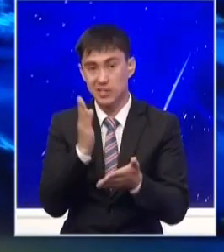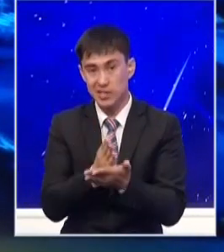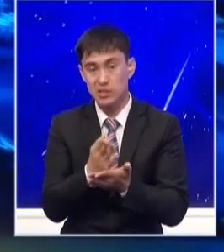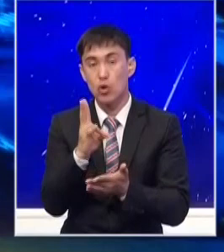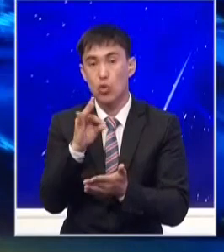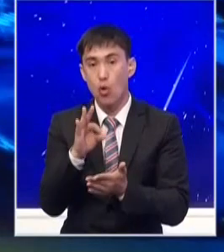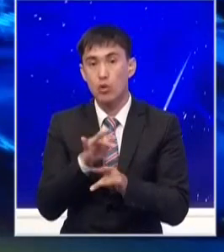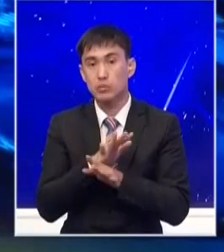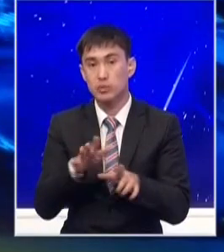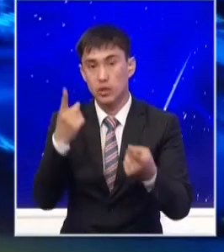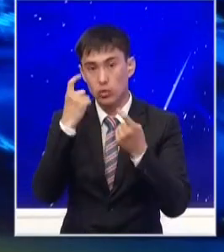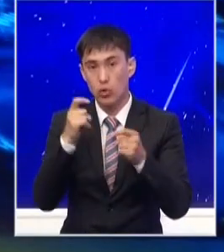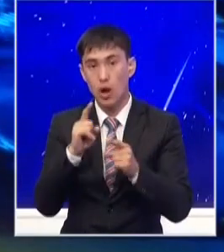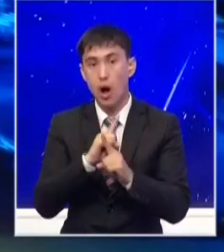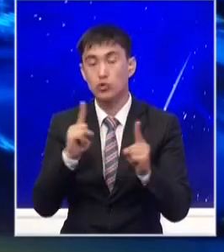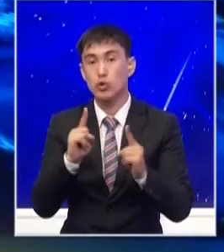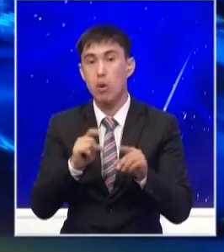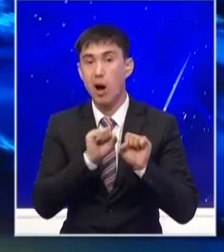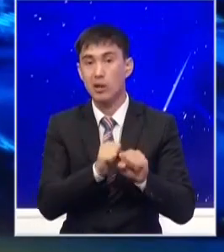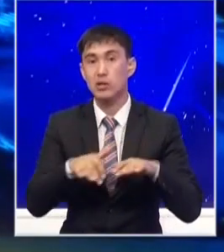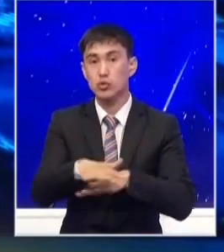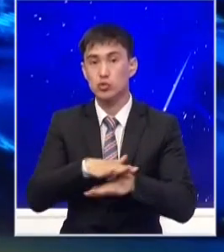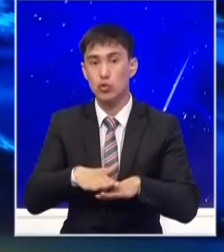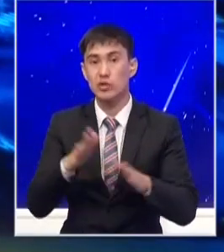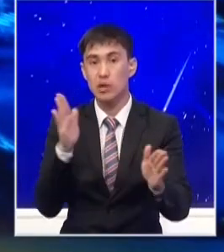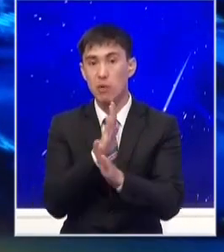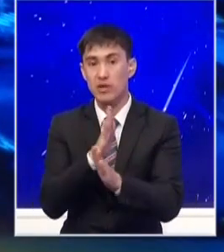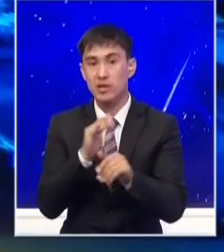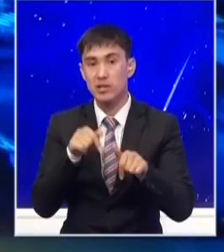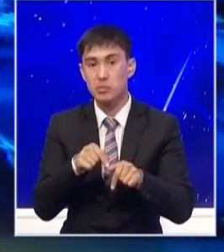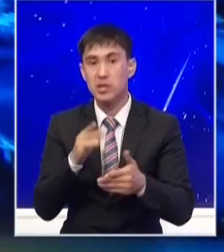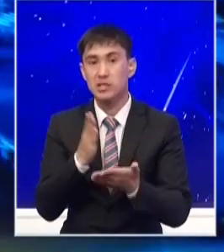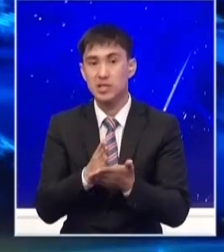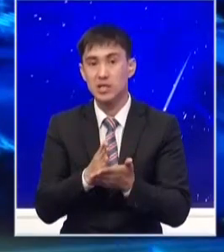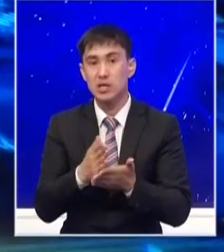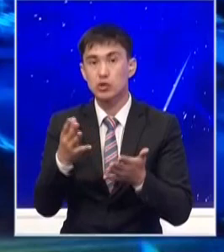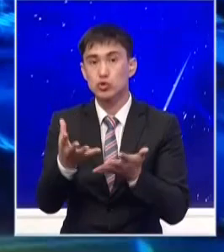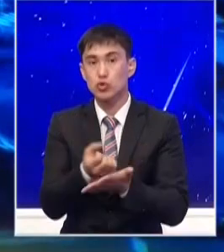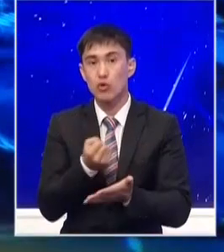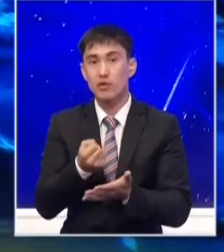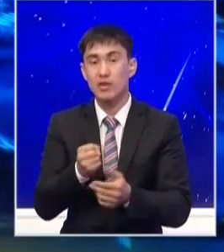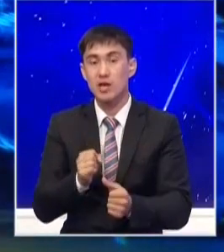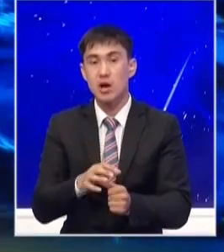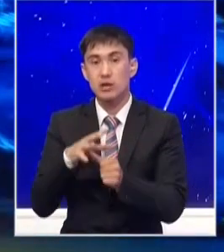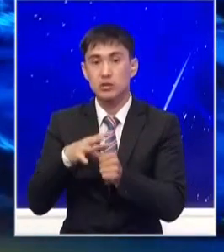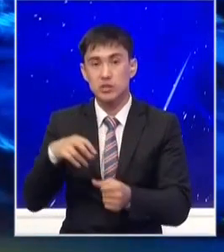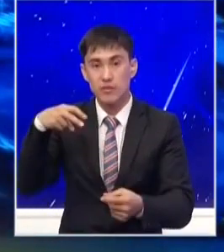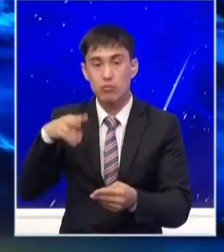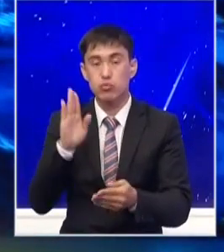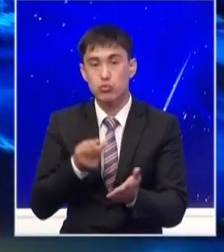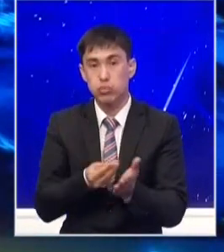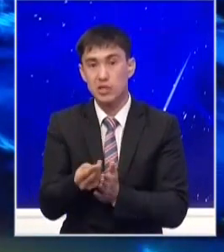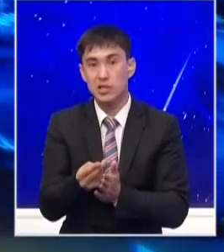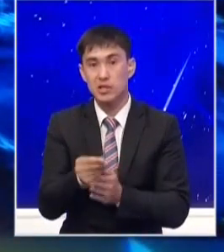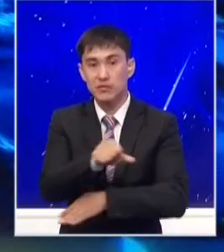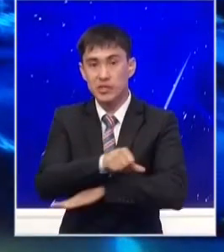существует, однако распространяется она только на особо охраняемые зоны и заповедники. Теперь же за сорванное дикорастущее растение придется платить